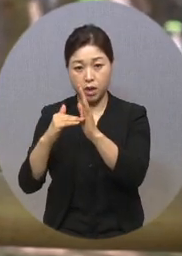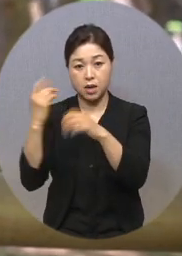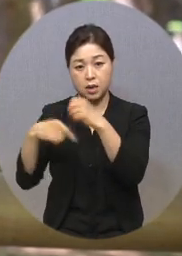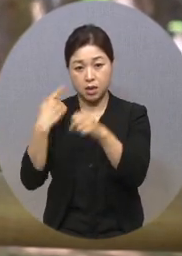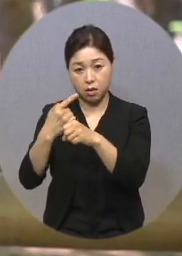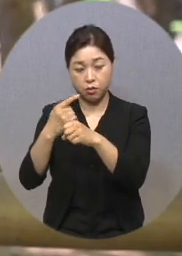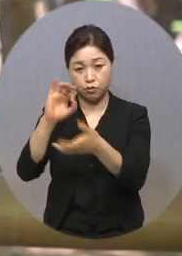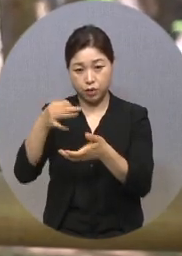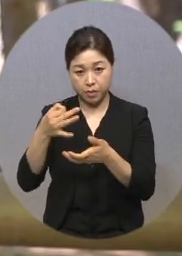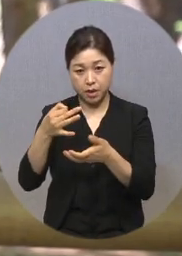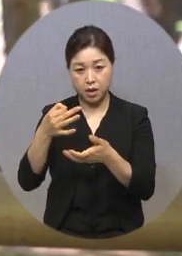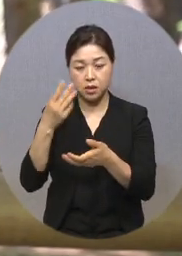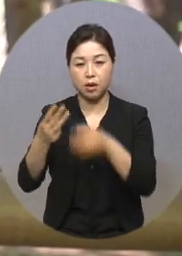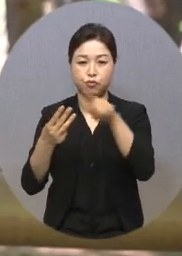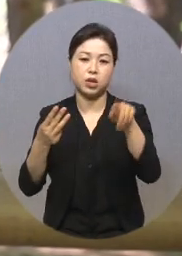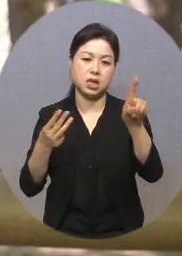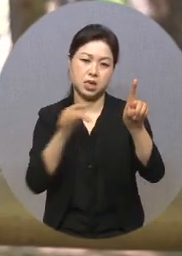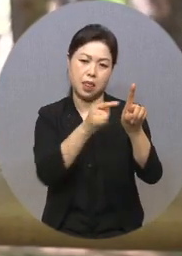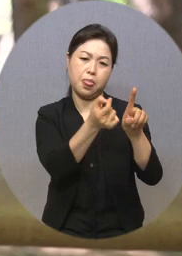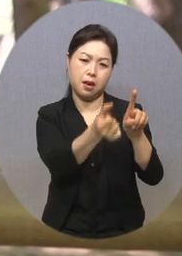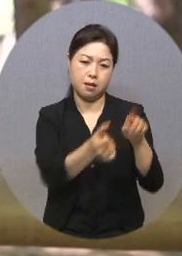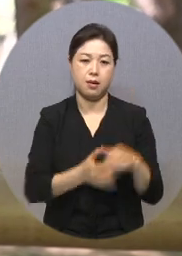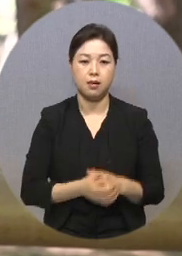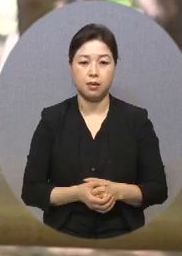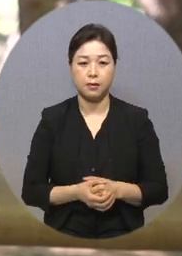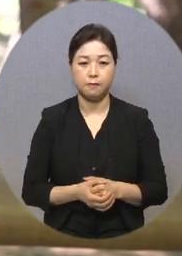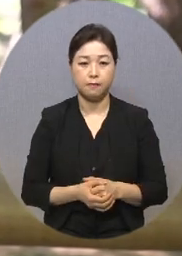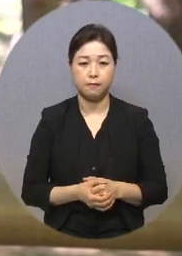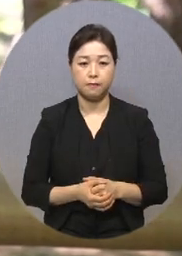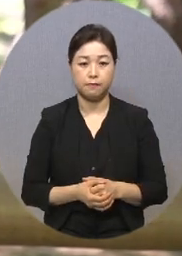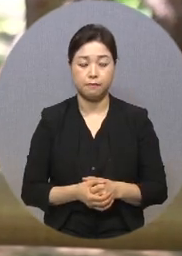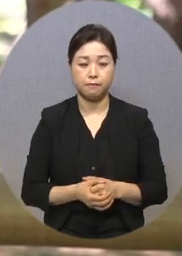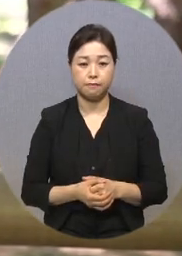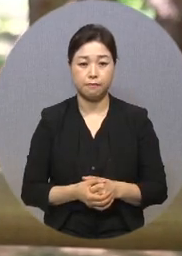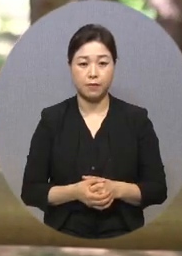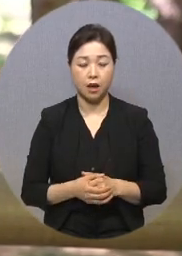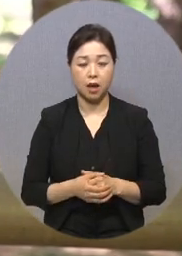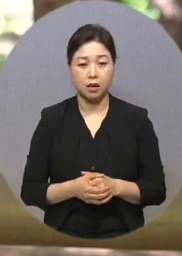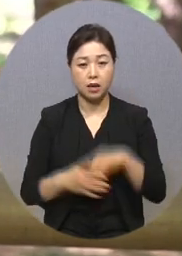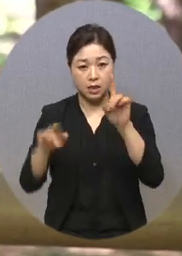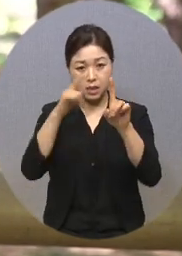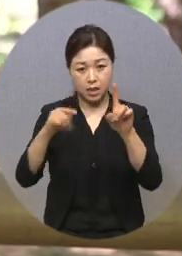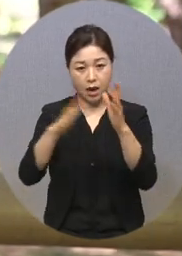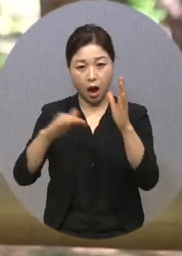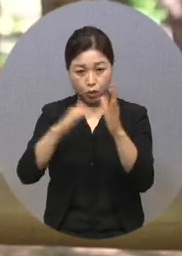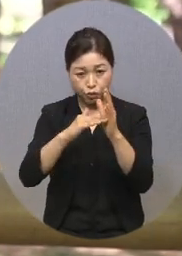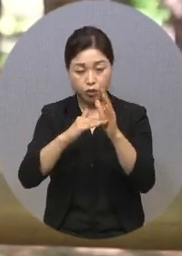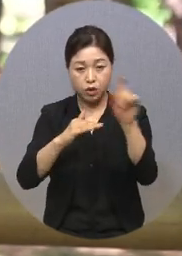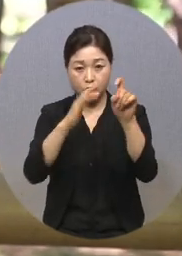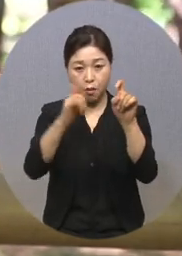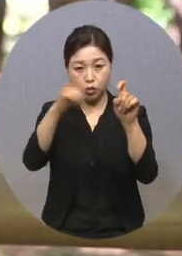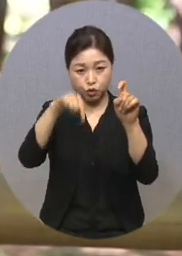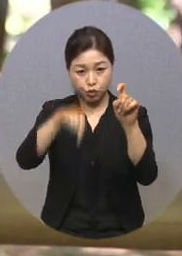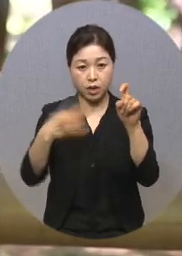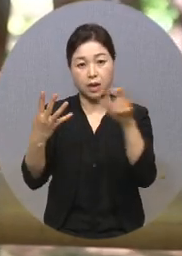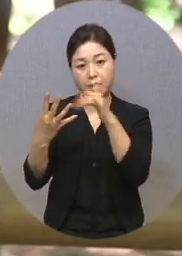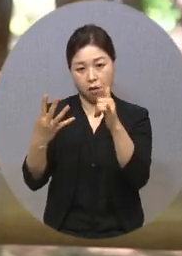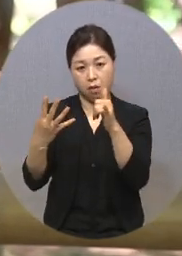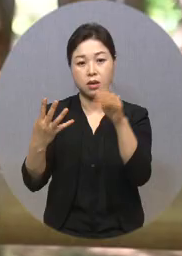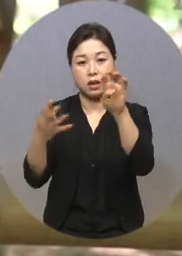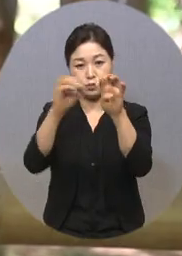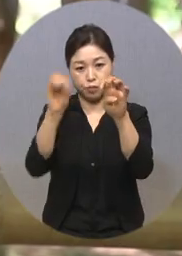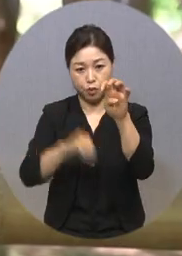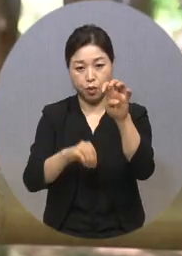연 수입의 3분의 1 정도밖에 되지 않고요. 또 전체 1인 가구의 10명 중에 4명, 약